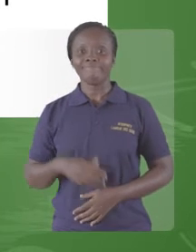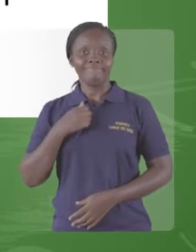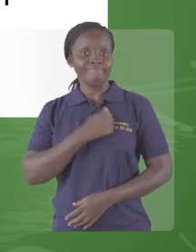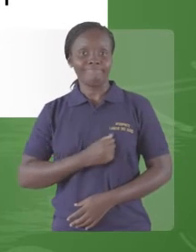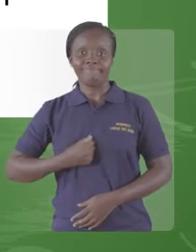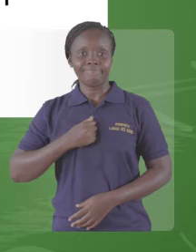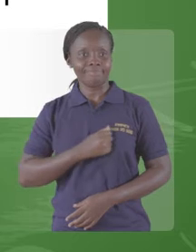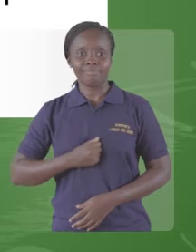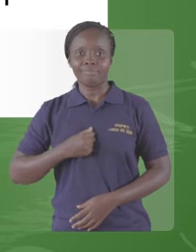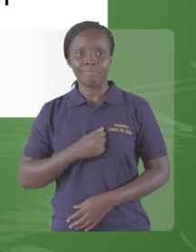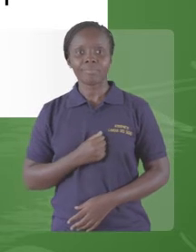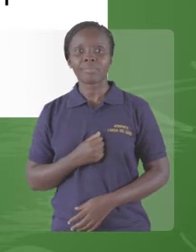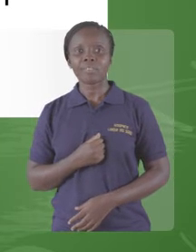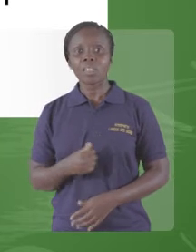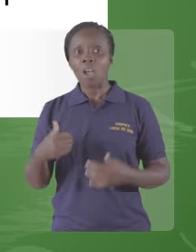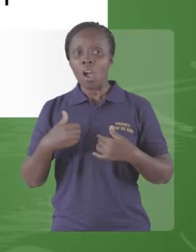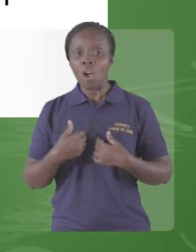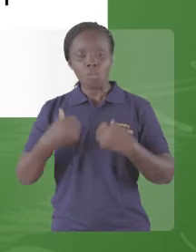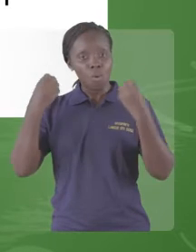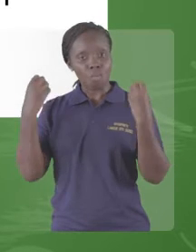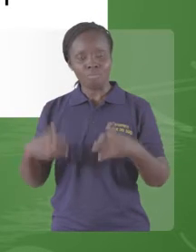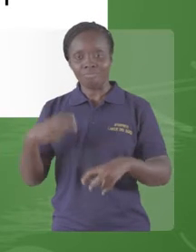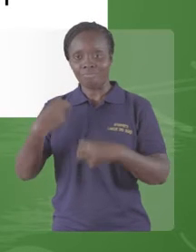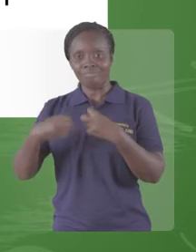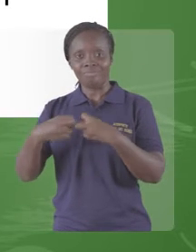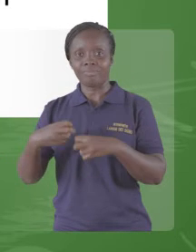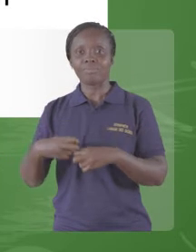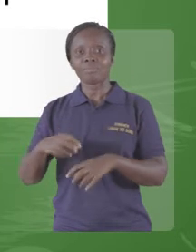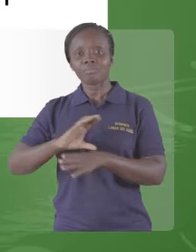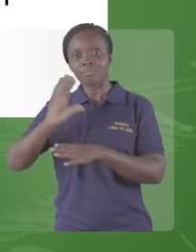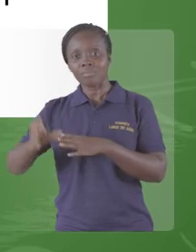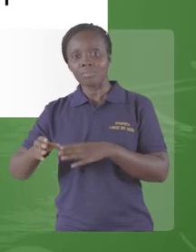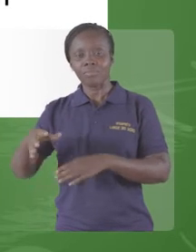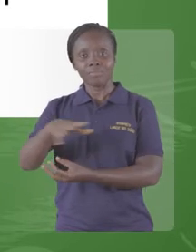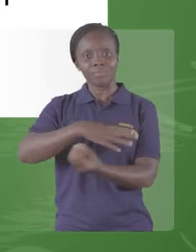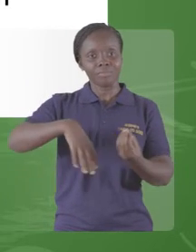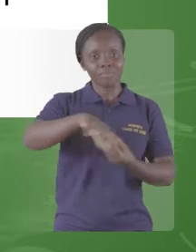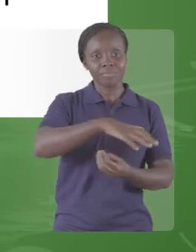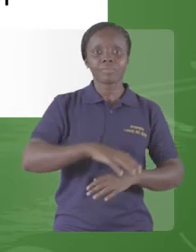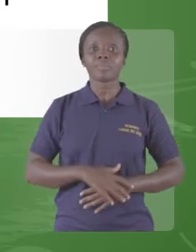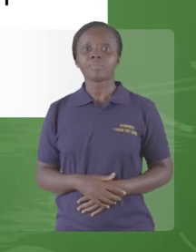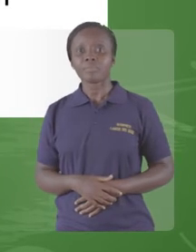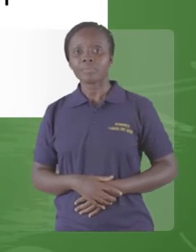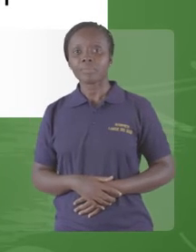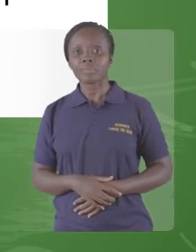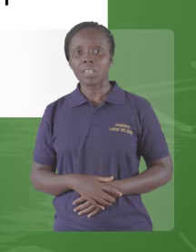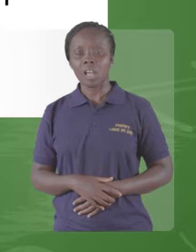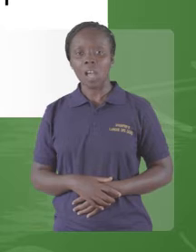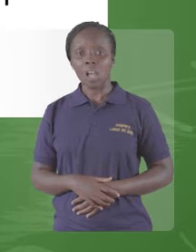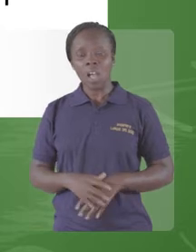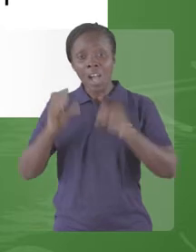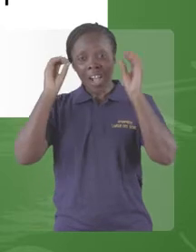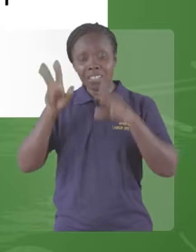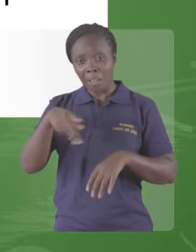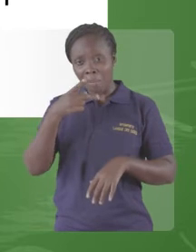Malheureusement, elle a de nombreuses conséquences sur l'environnement. Cette affirmation n'est pas